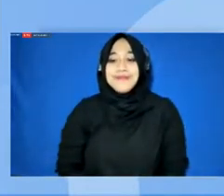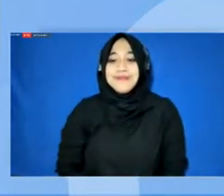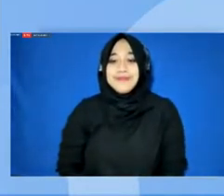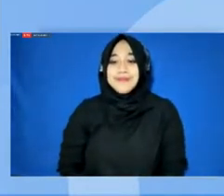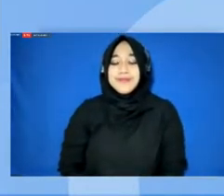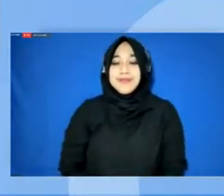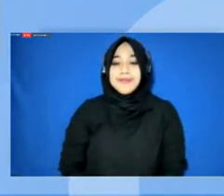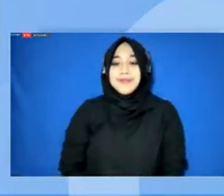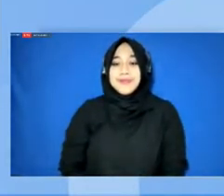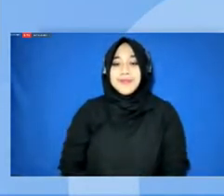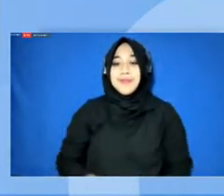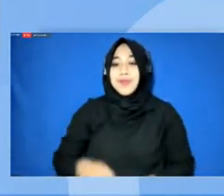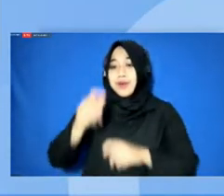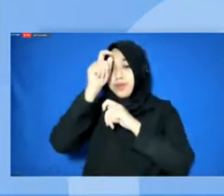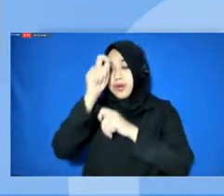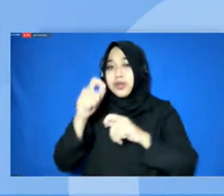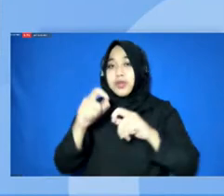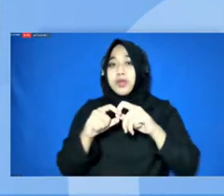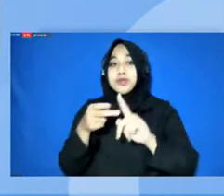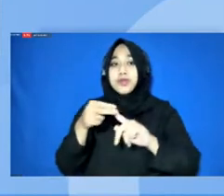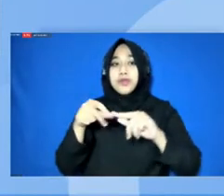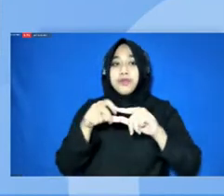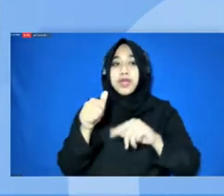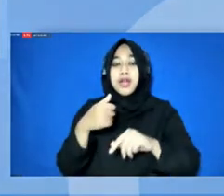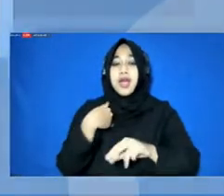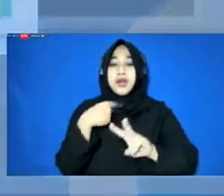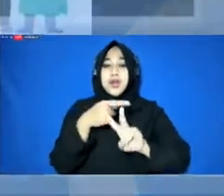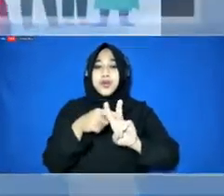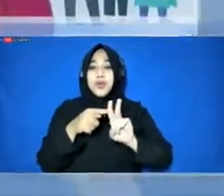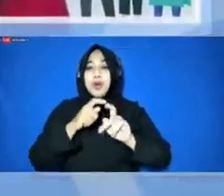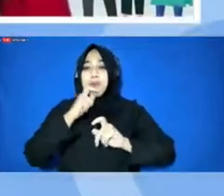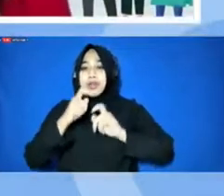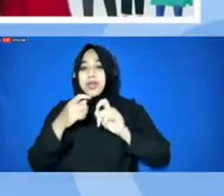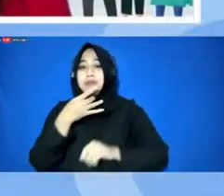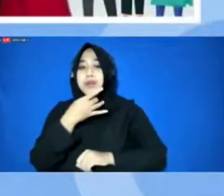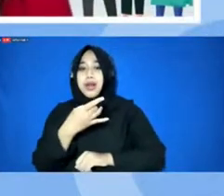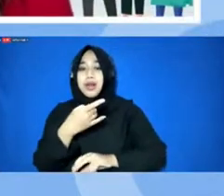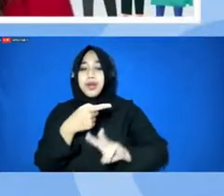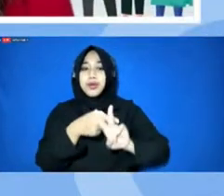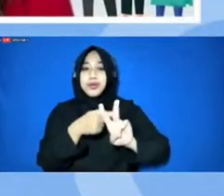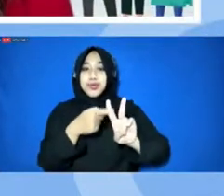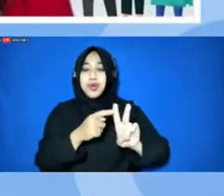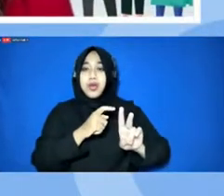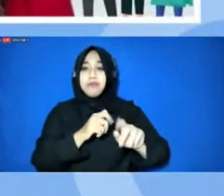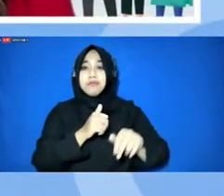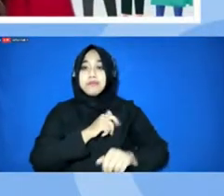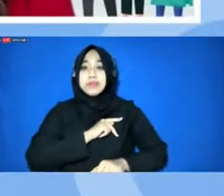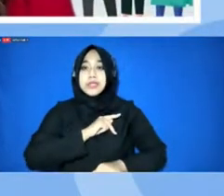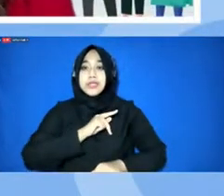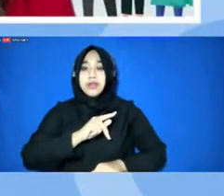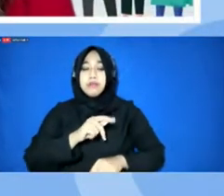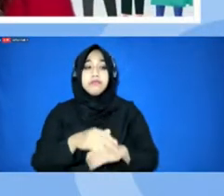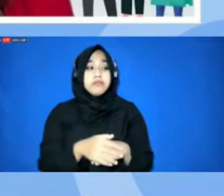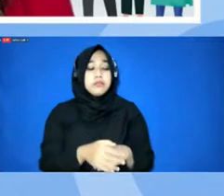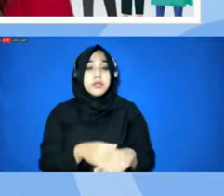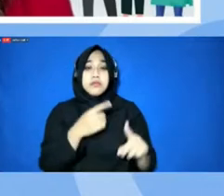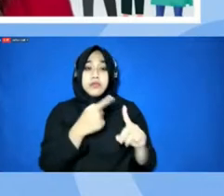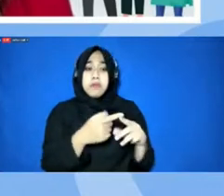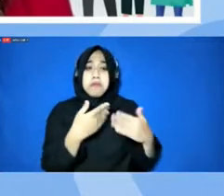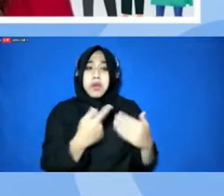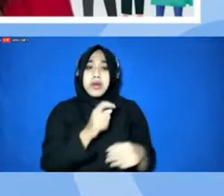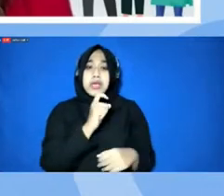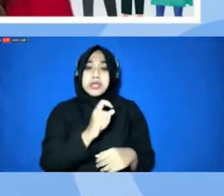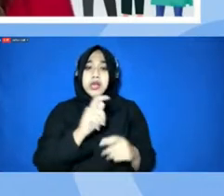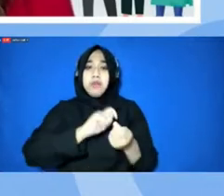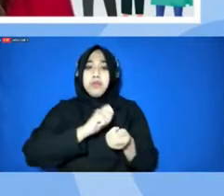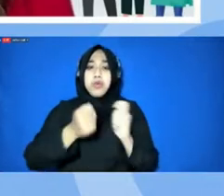Oke, Profesor Zulfikar, ada dua pertanyaan menarik ini dari peserta. Yang pertama tadi, Prof, bagaimana cara terbaik merubah